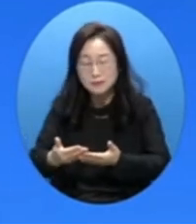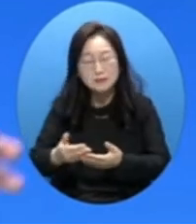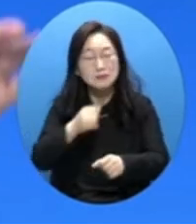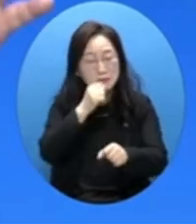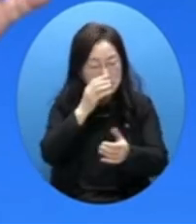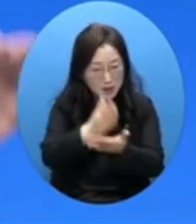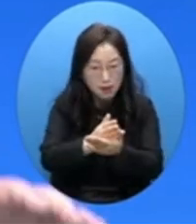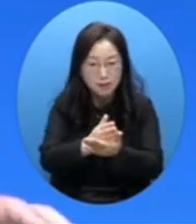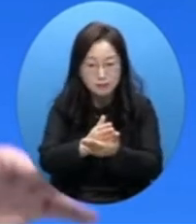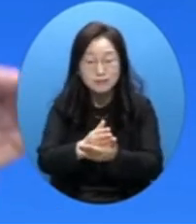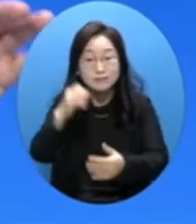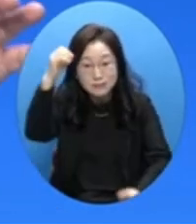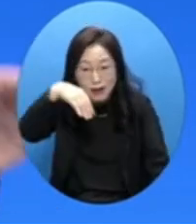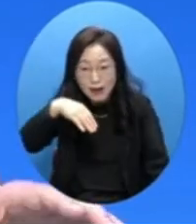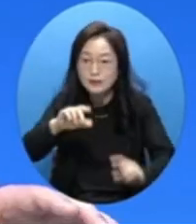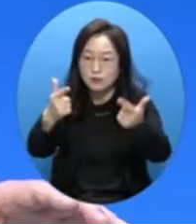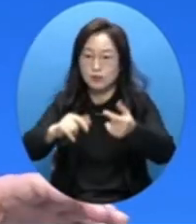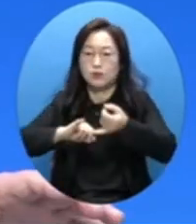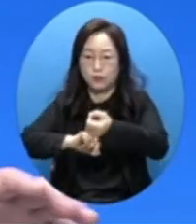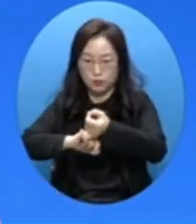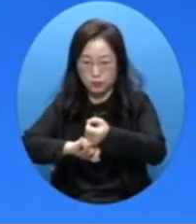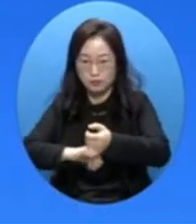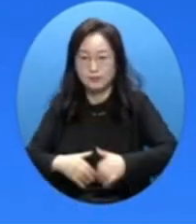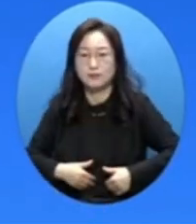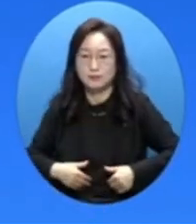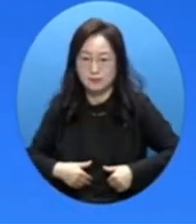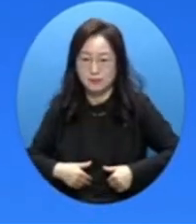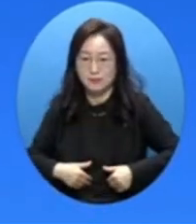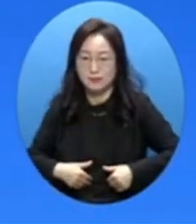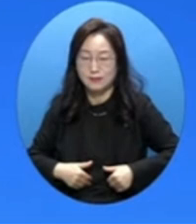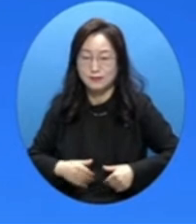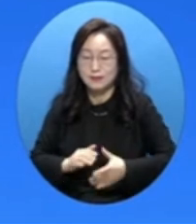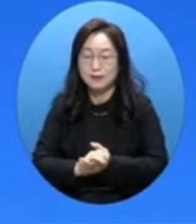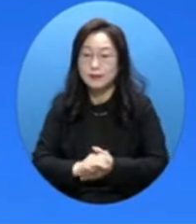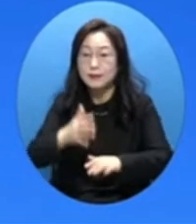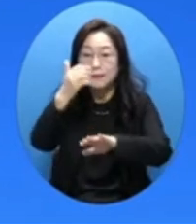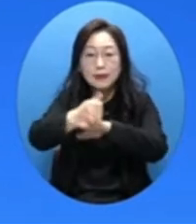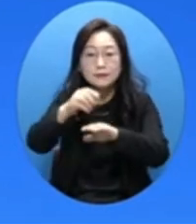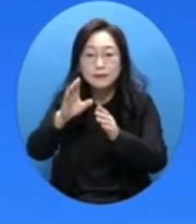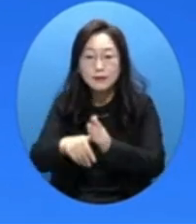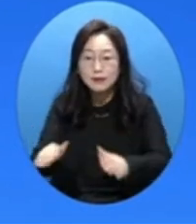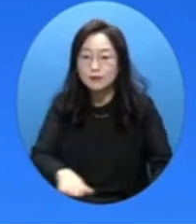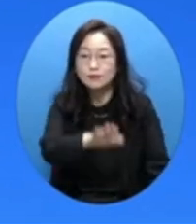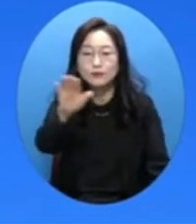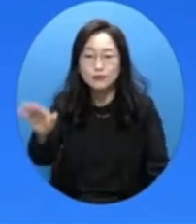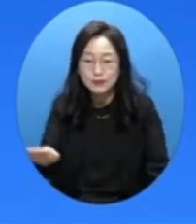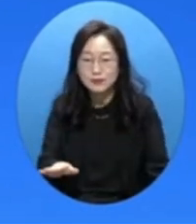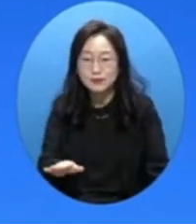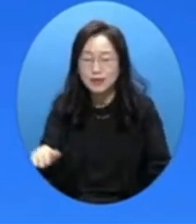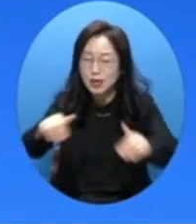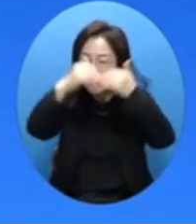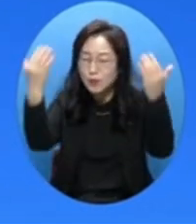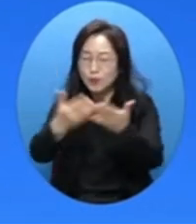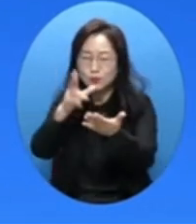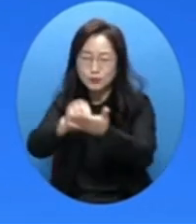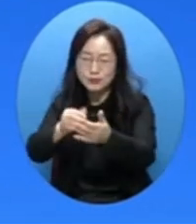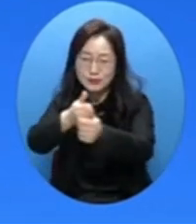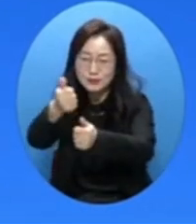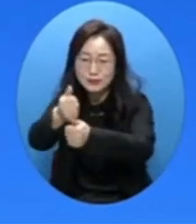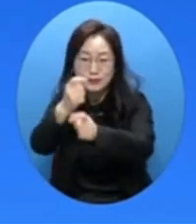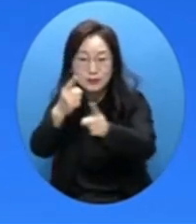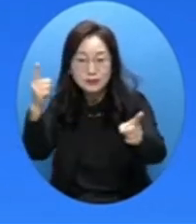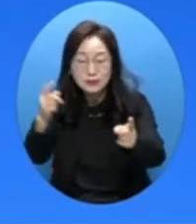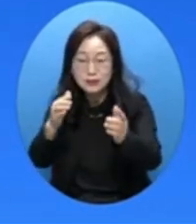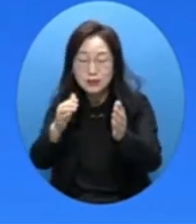것이라 반드시 성령 충만 받아야 되는 것입니다. 이 마지막 때를 살아가는 우리에게 모든 문제를 이기고 승리하는 비결은